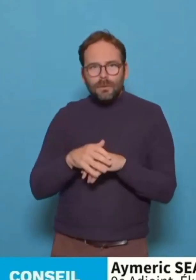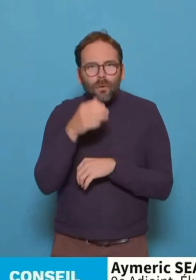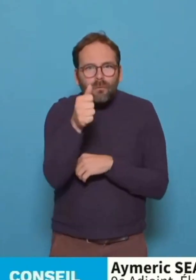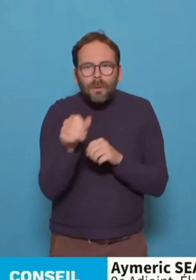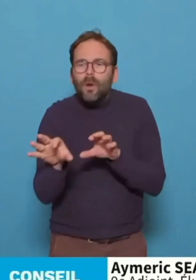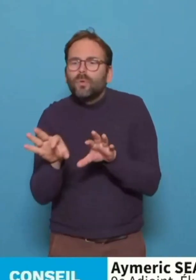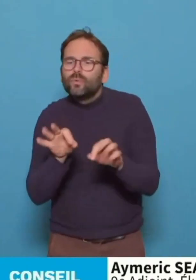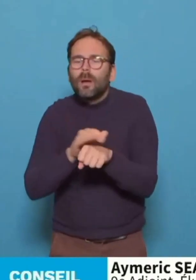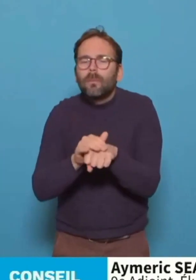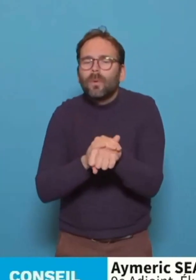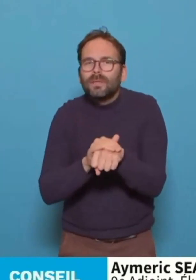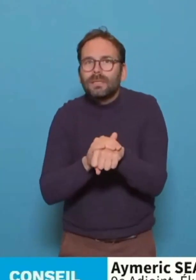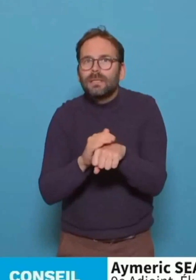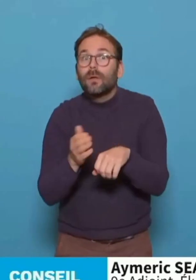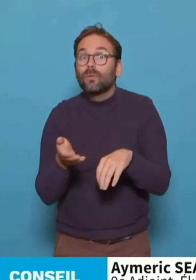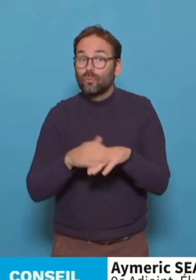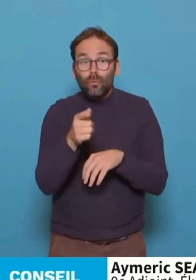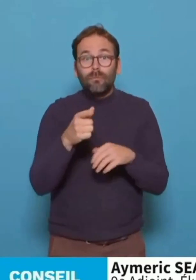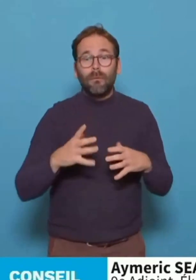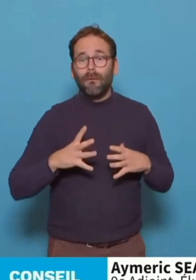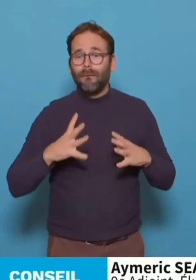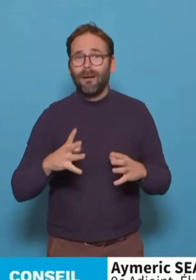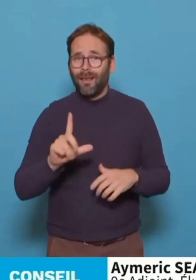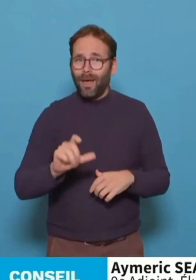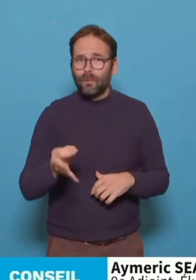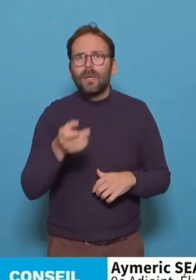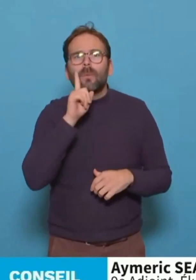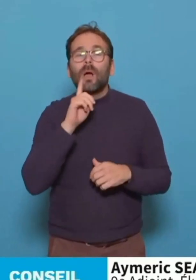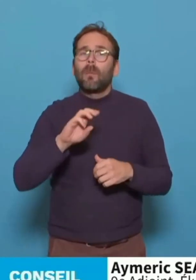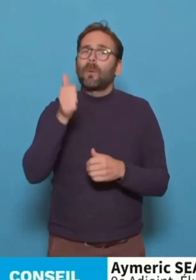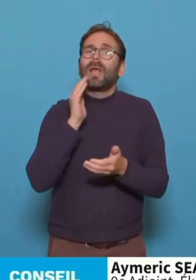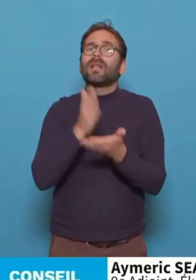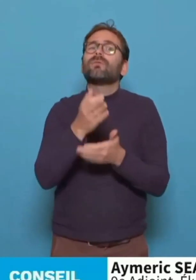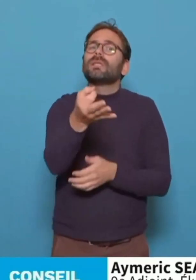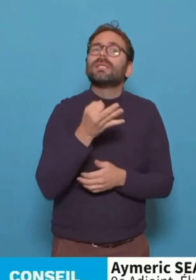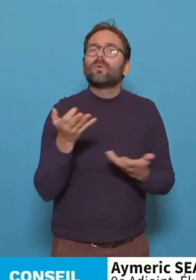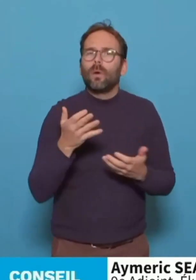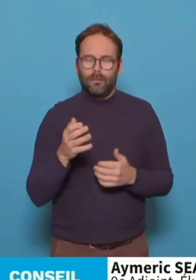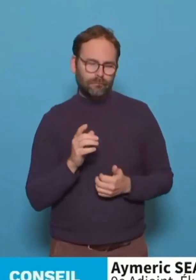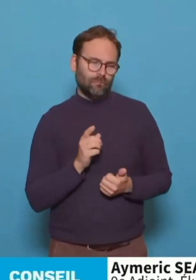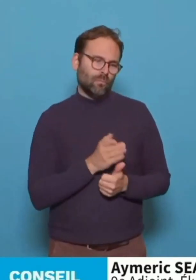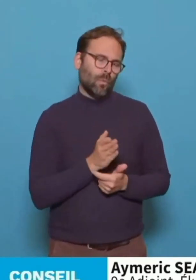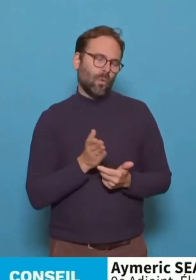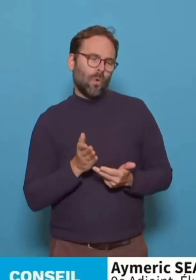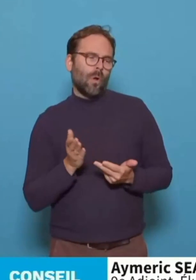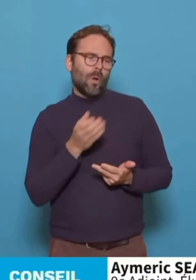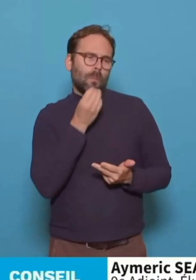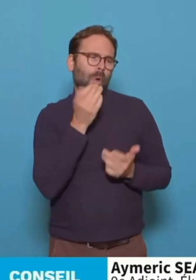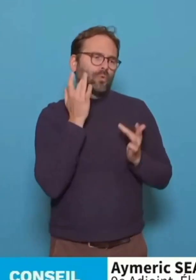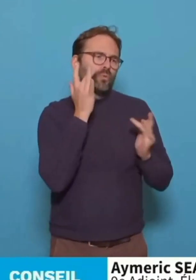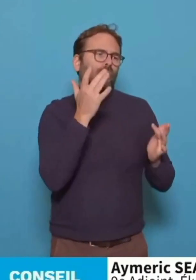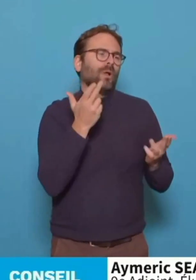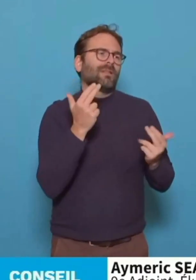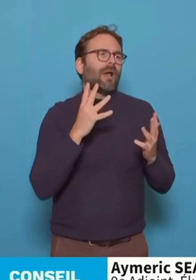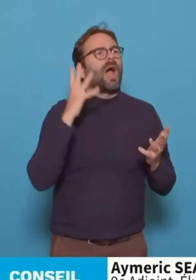choix politiques et vous ne vous en cachez pas puisque vous avez commencé votre intervention en triant ce qui était la bonne culture